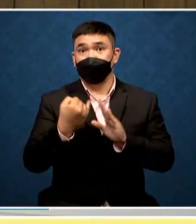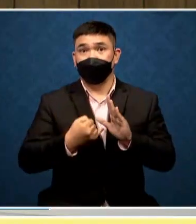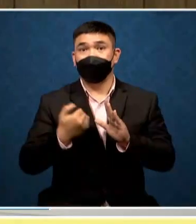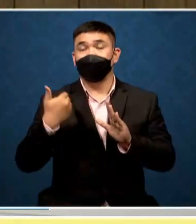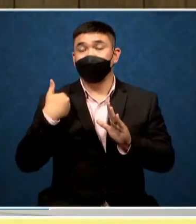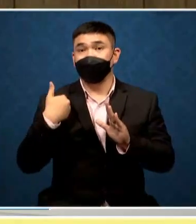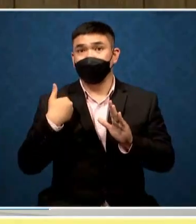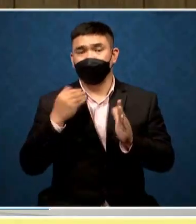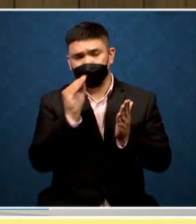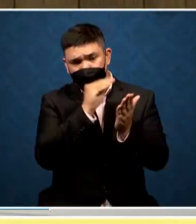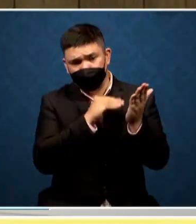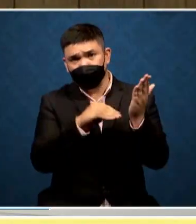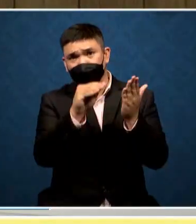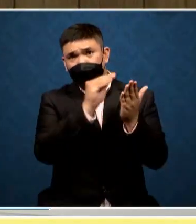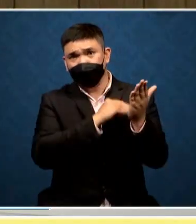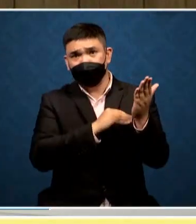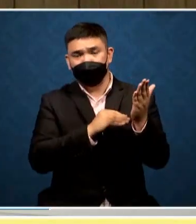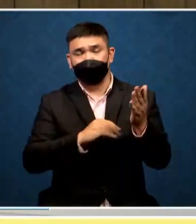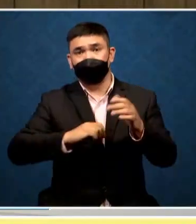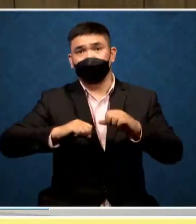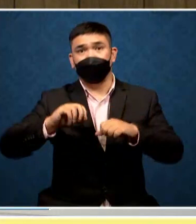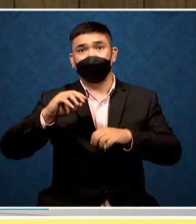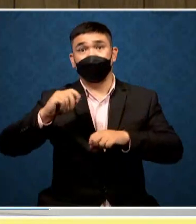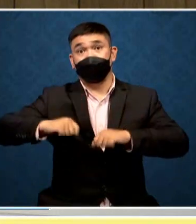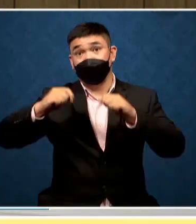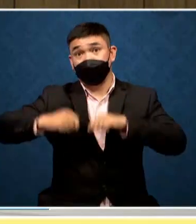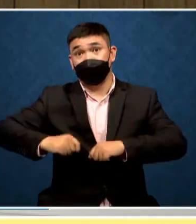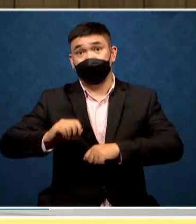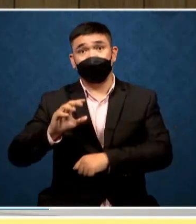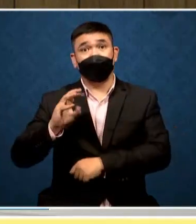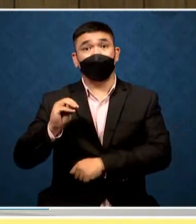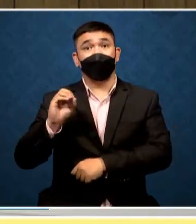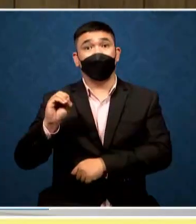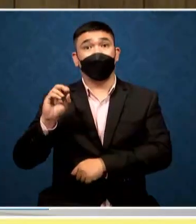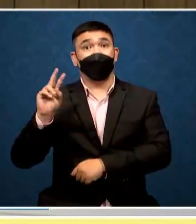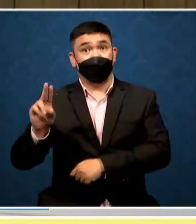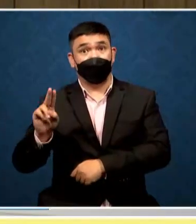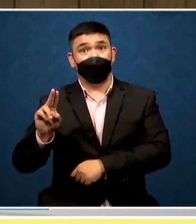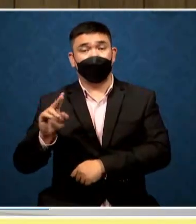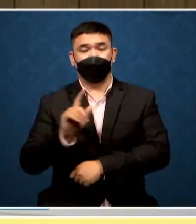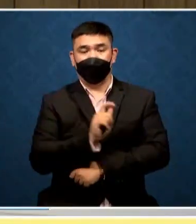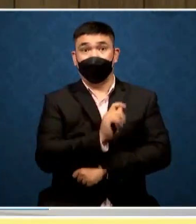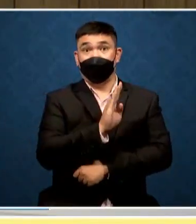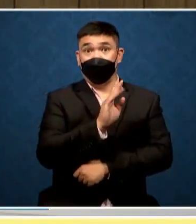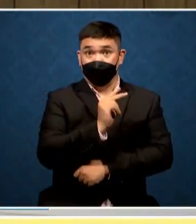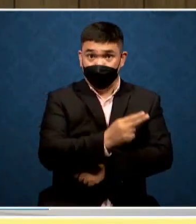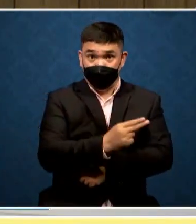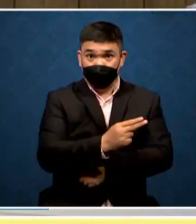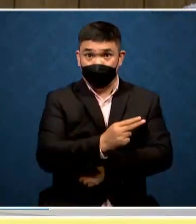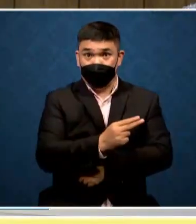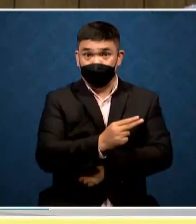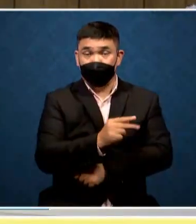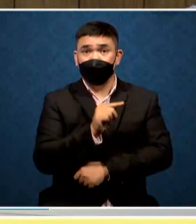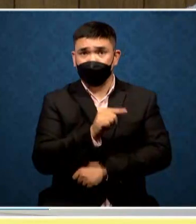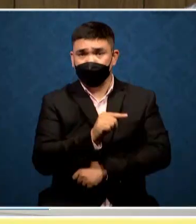เวลานี้เนี่ยมีการทำ MOU นะครับระหว่างองค์กรปกครองส่วนท้องถิ่นนะครับ